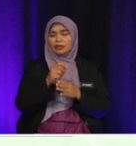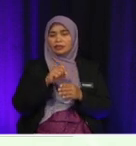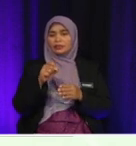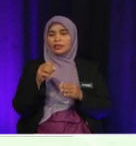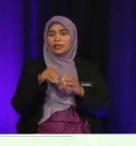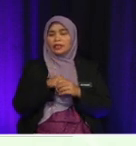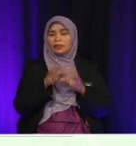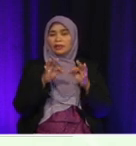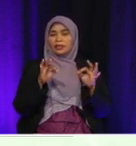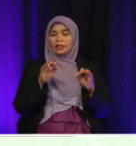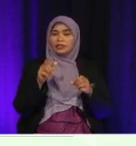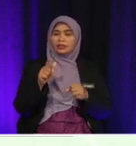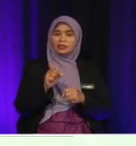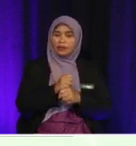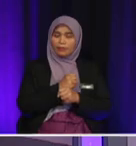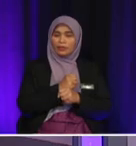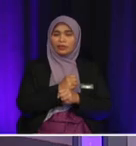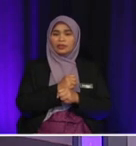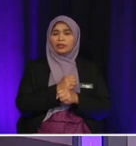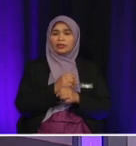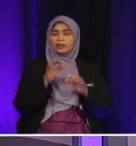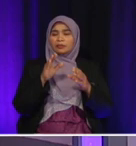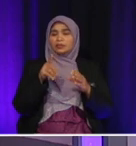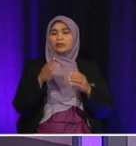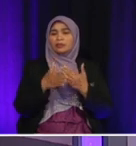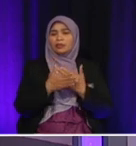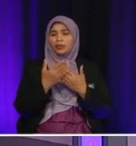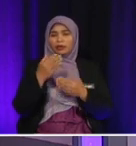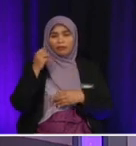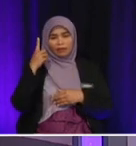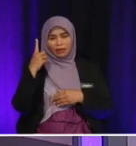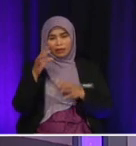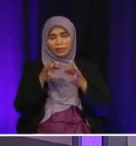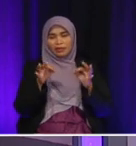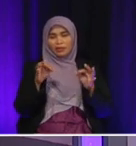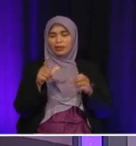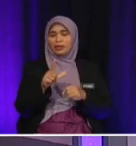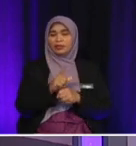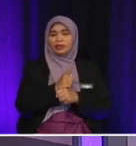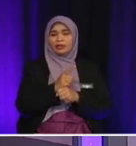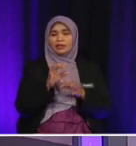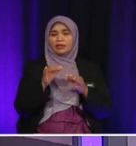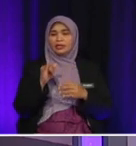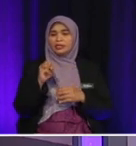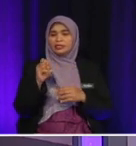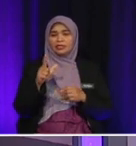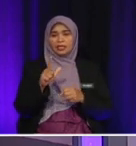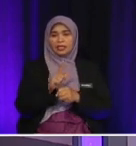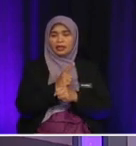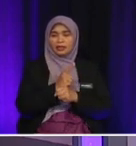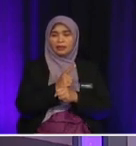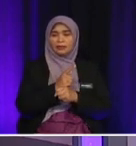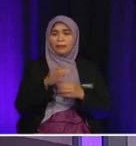sempurna ya ayat and mesti mudah difahami ayatnya sempurna isinya lengkap